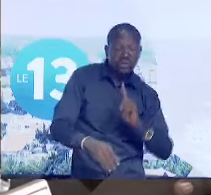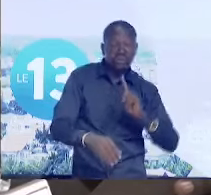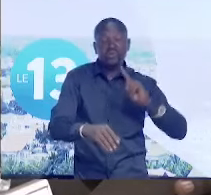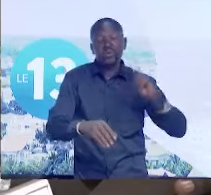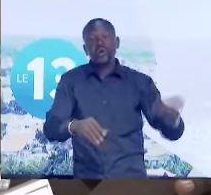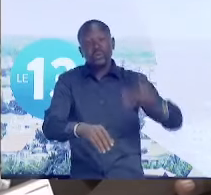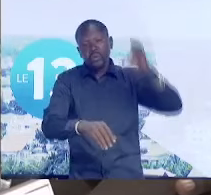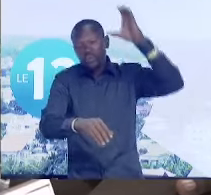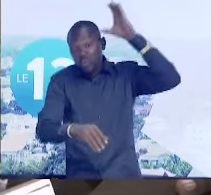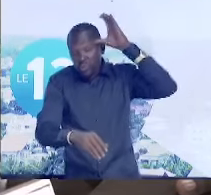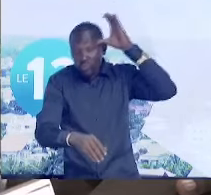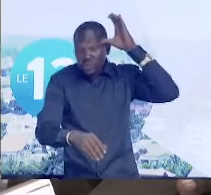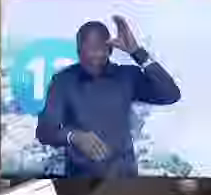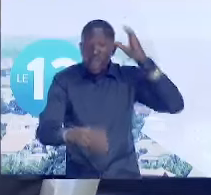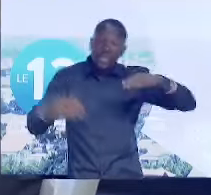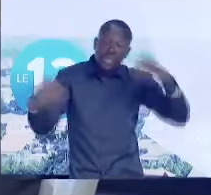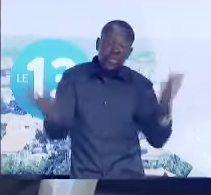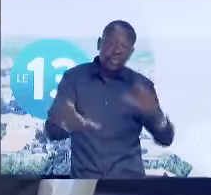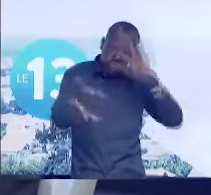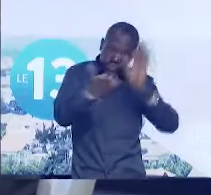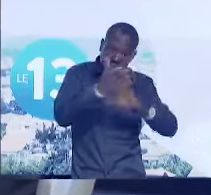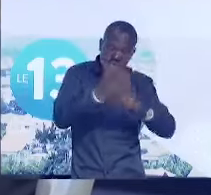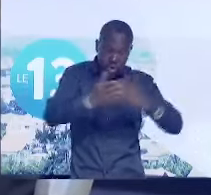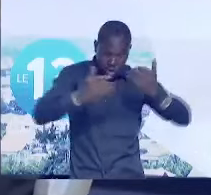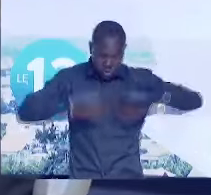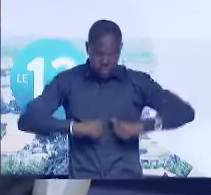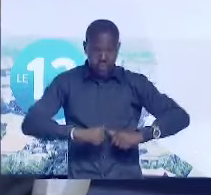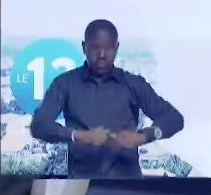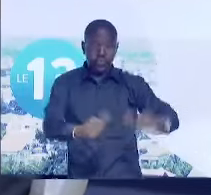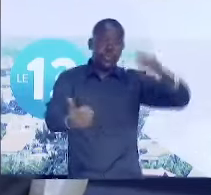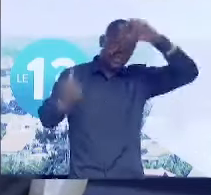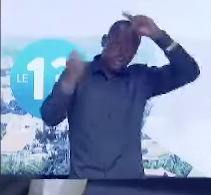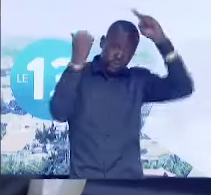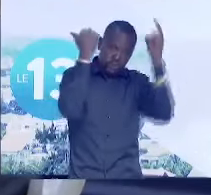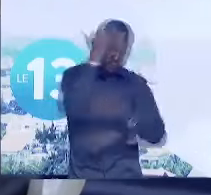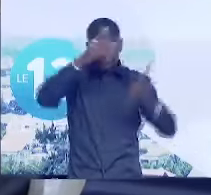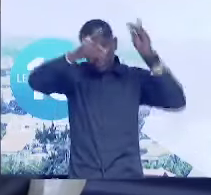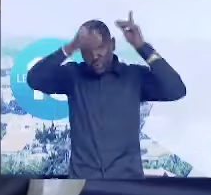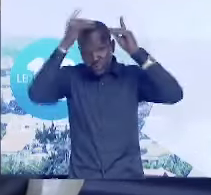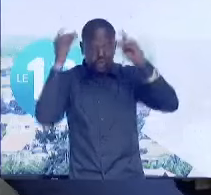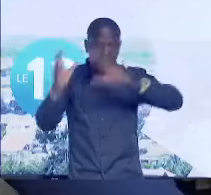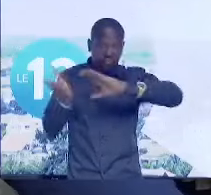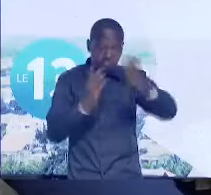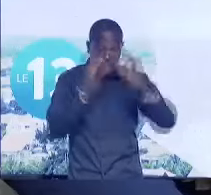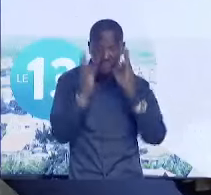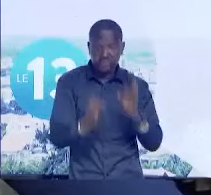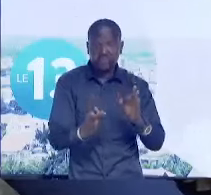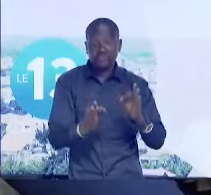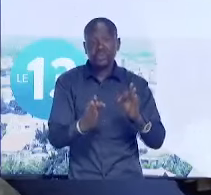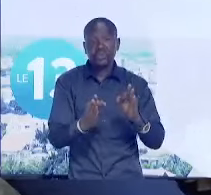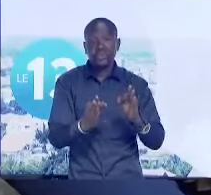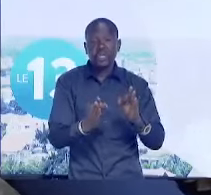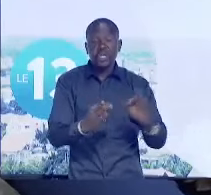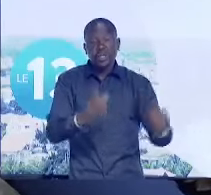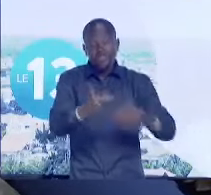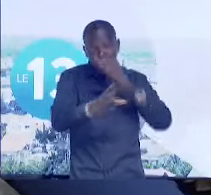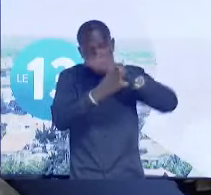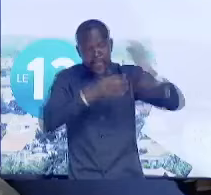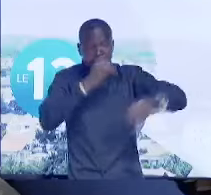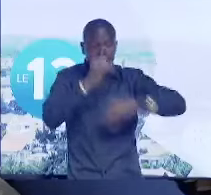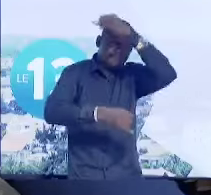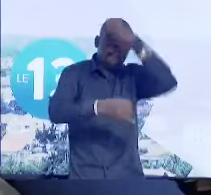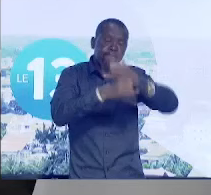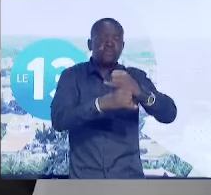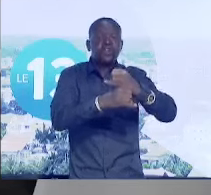du Congo. Ils sont à l'école de la poursuite des infractions douanières devant les tribunaux. Un atelier international